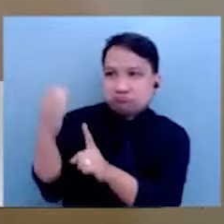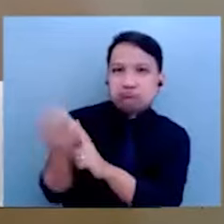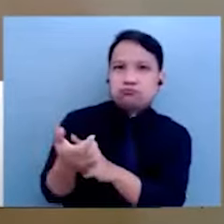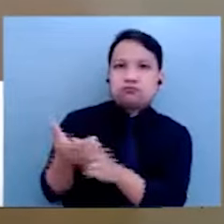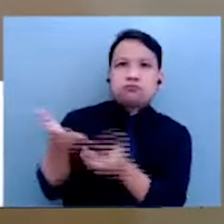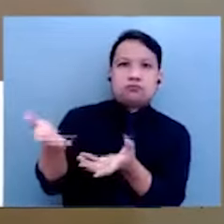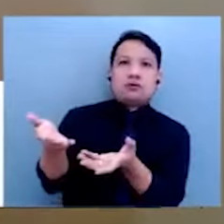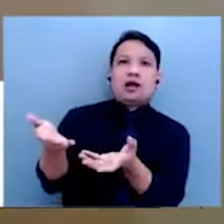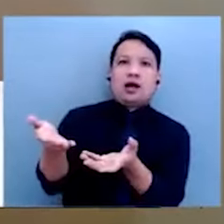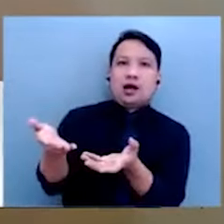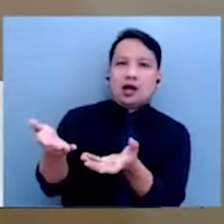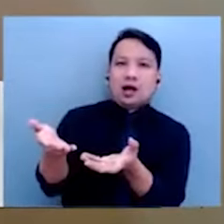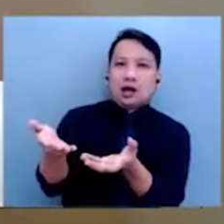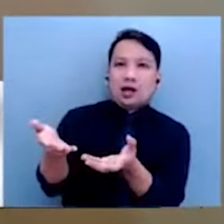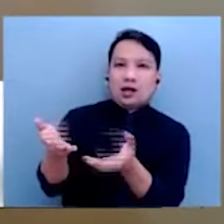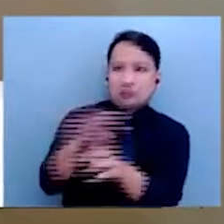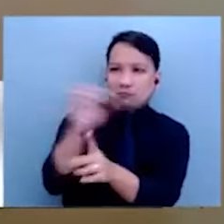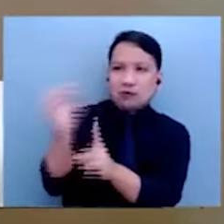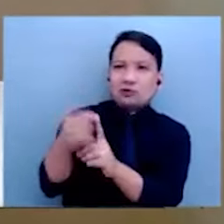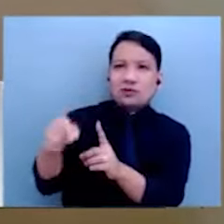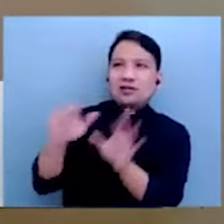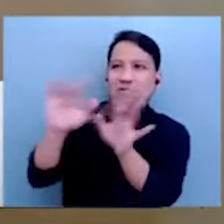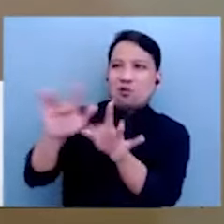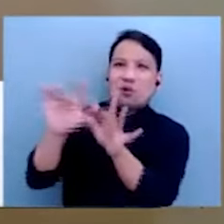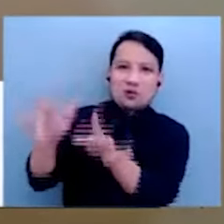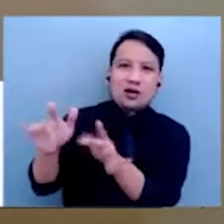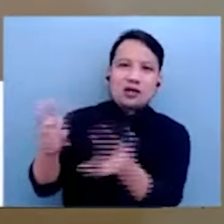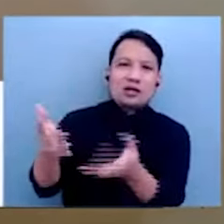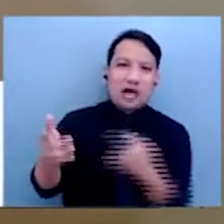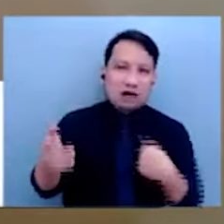sasalaula. Kaya ako hindi sang-ayon